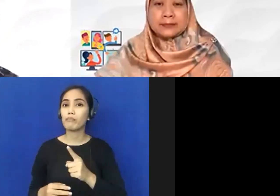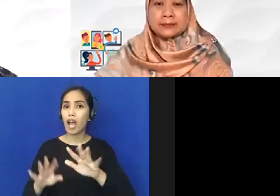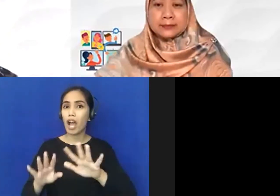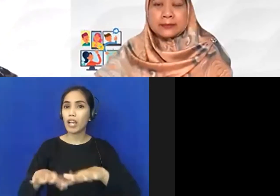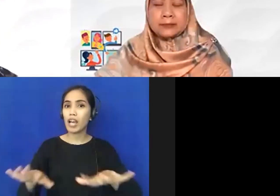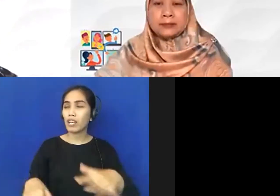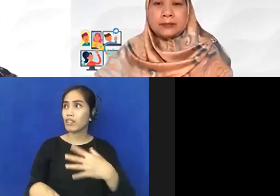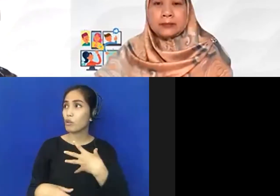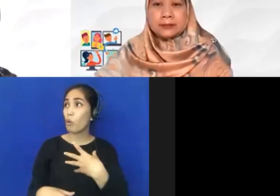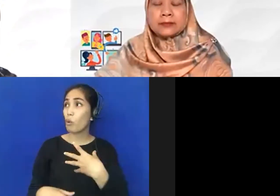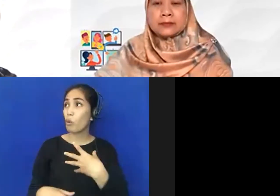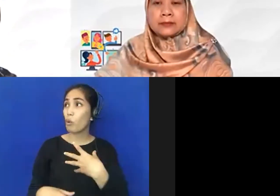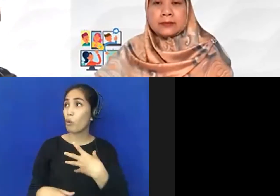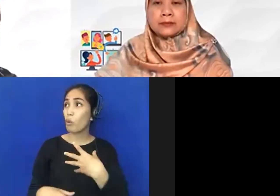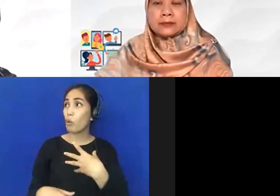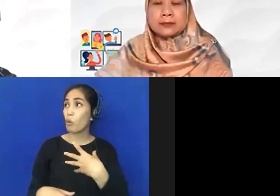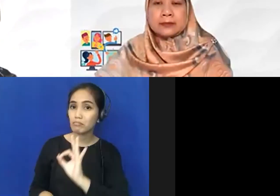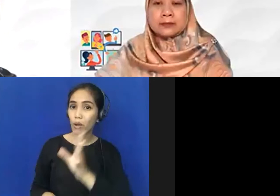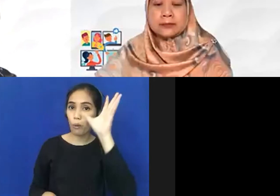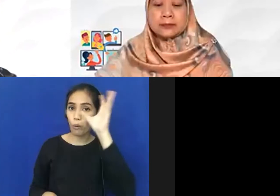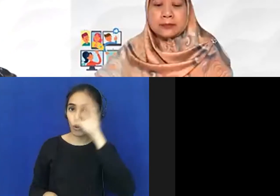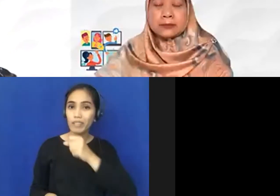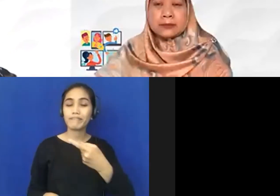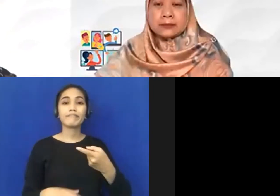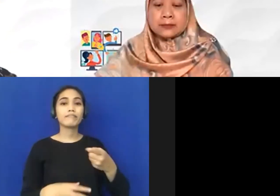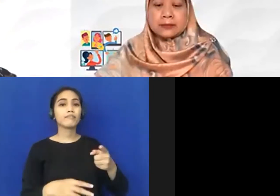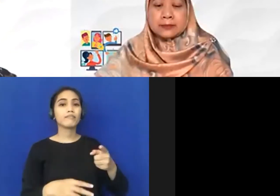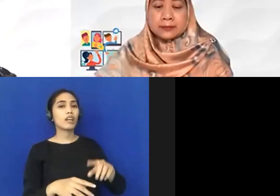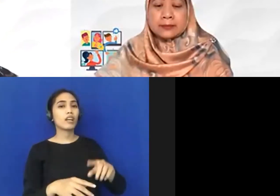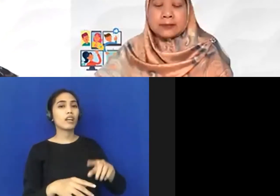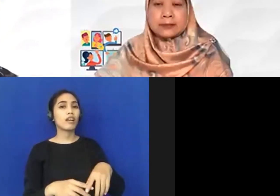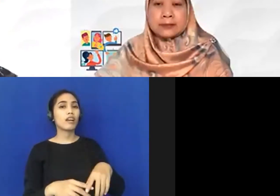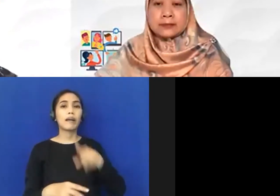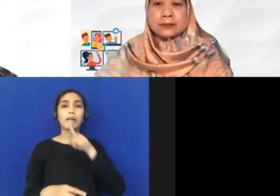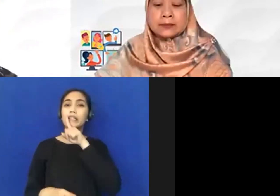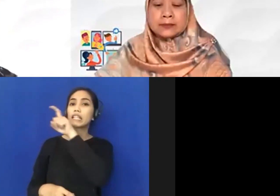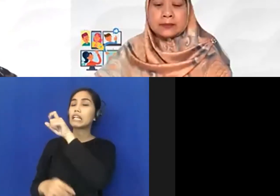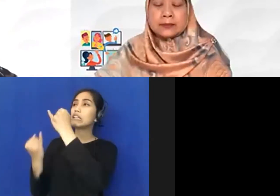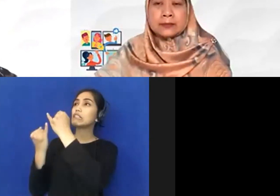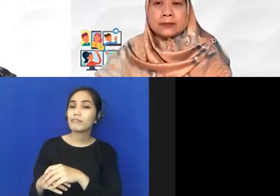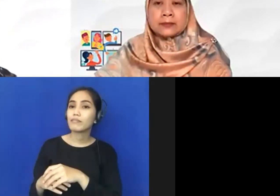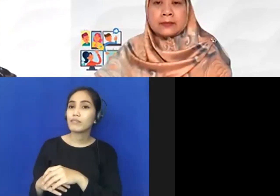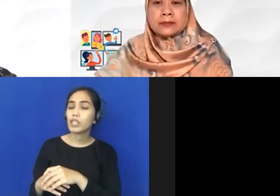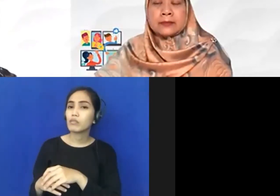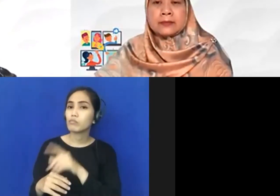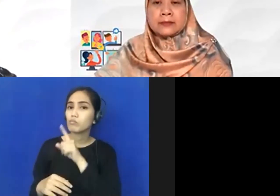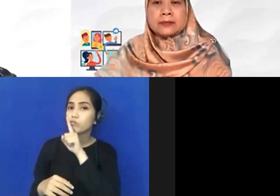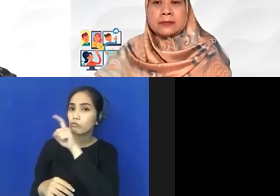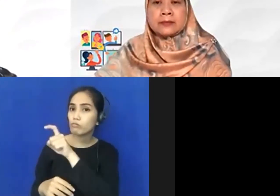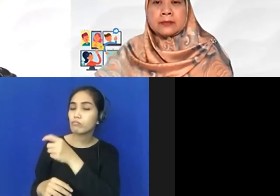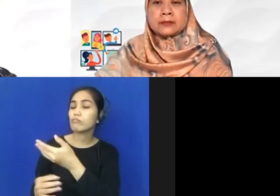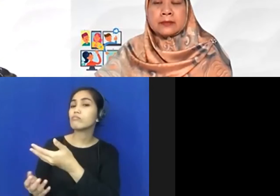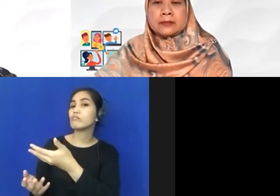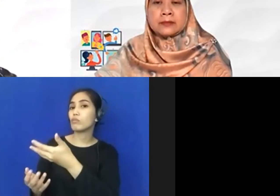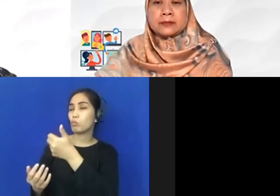satu pertanyaan terakhir dari saya Bu sebelum kita ke narasumber berikutnya. Sebenarnya mungkin Ibu bisa share apa